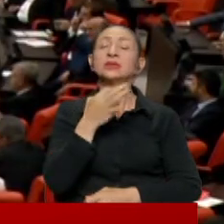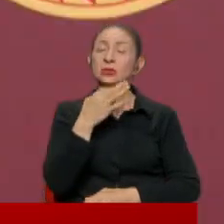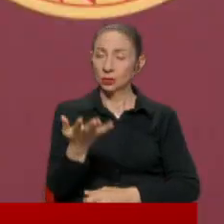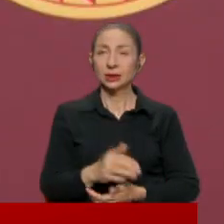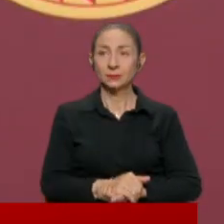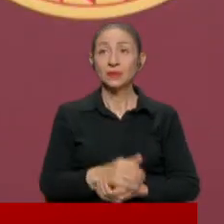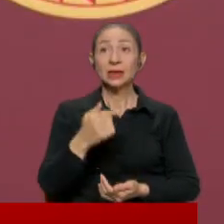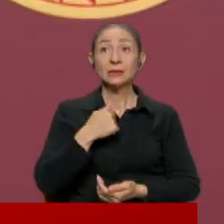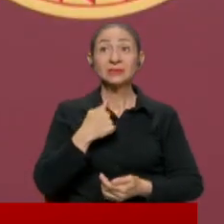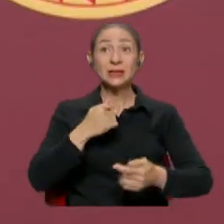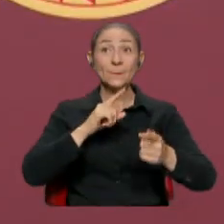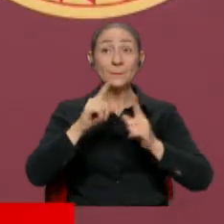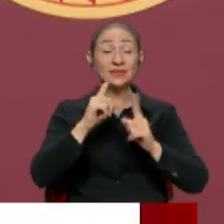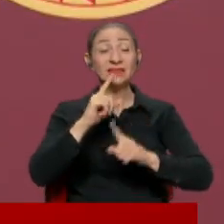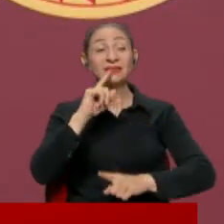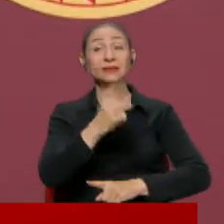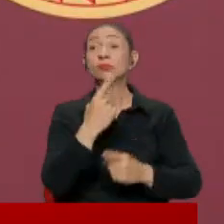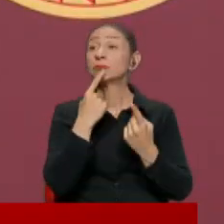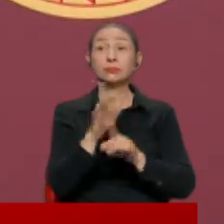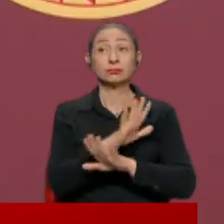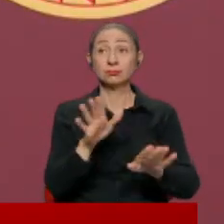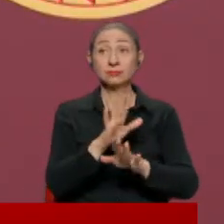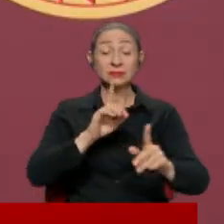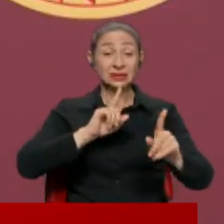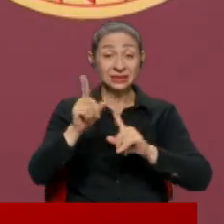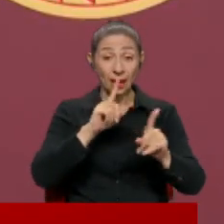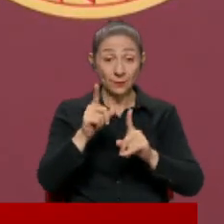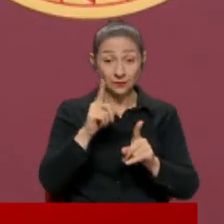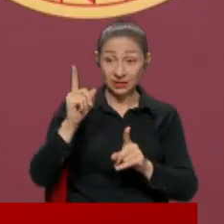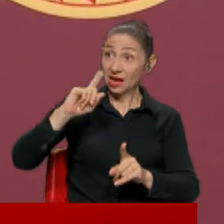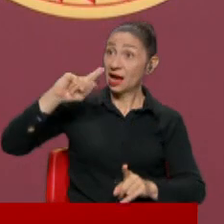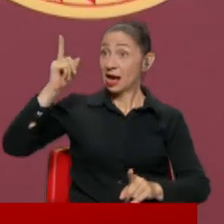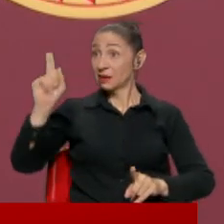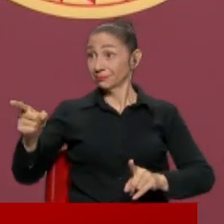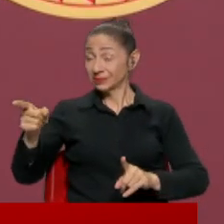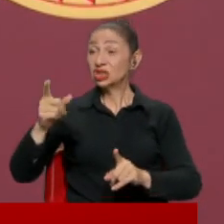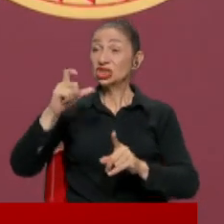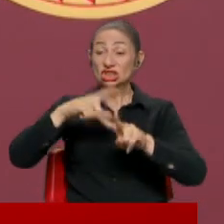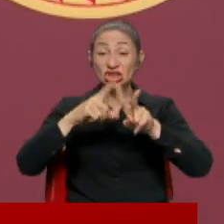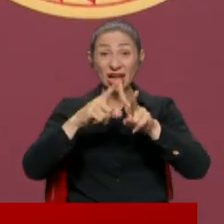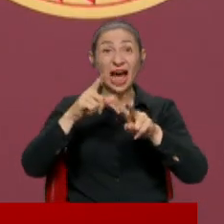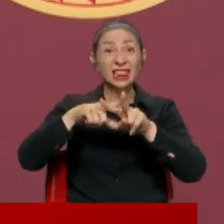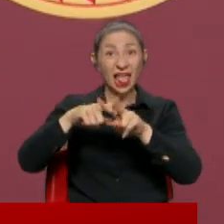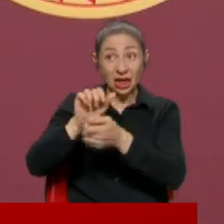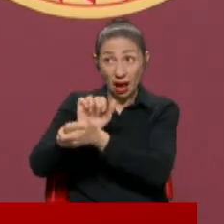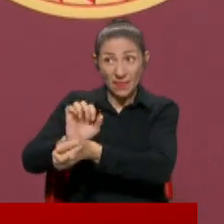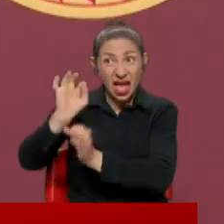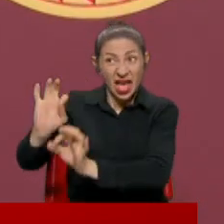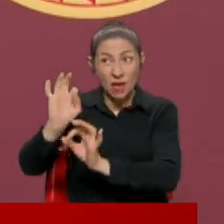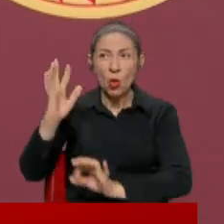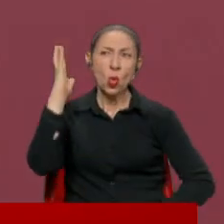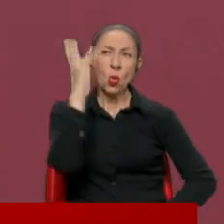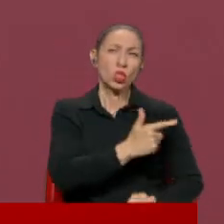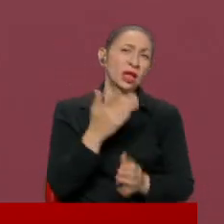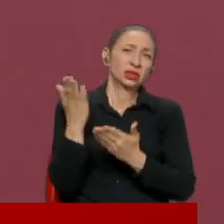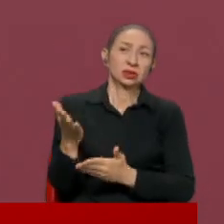ederim. Biz yargıya talimat verin demiyoruz. Ama yargı bir yerlerden talimat alıp Can Atalay'ı tutuyorsa bu utanç verici bir